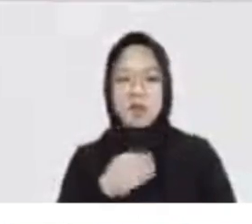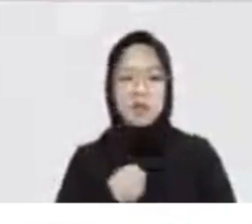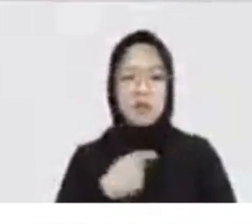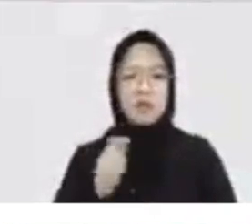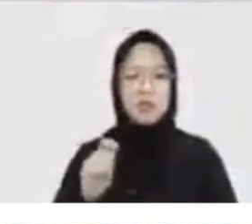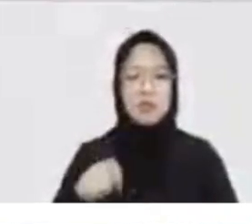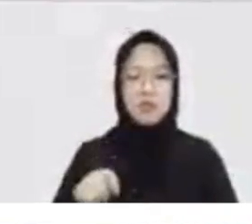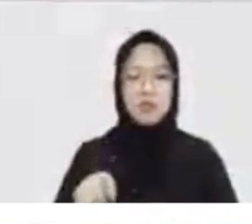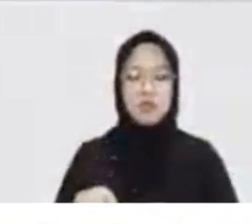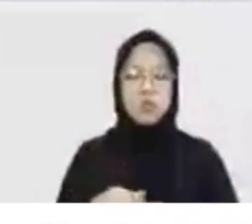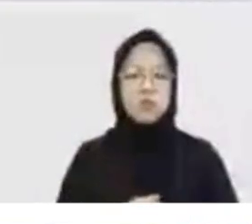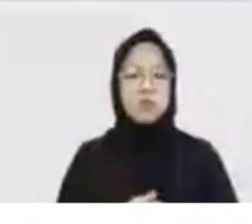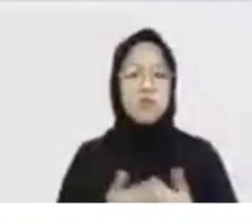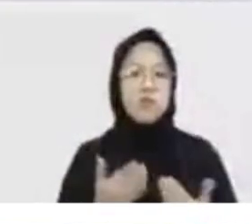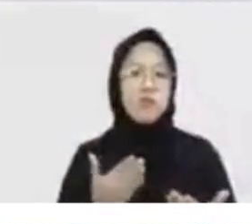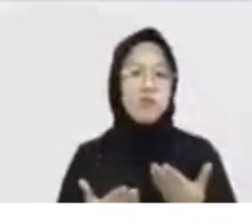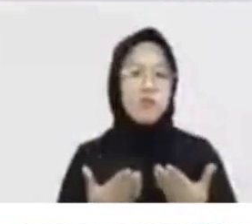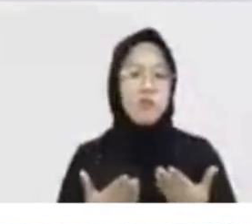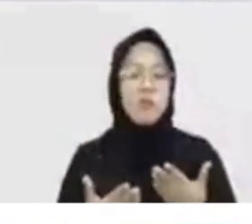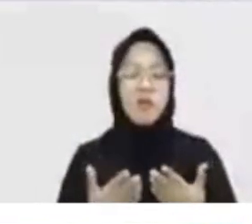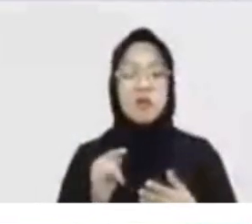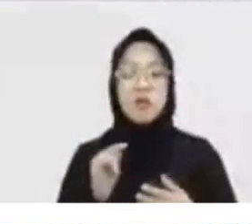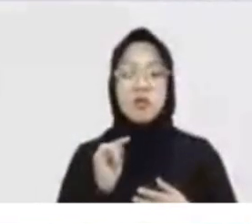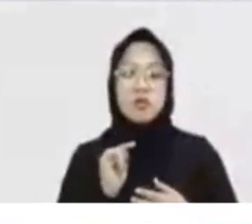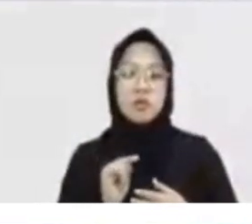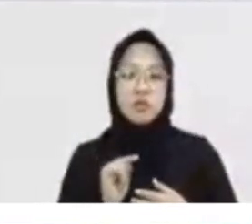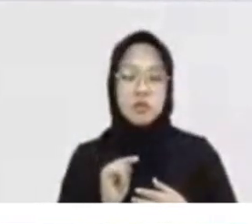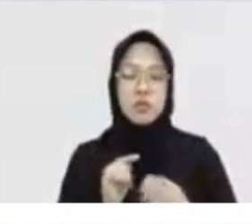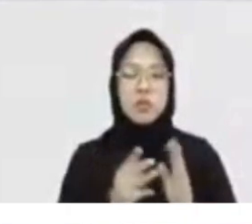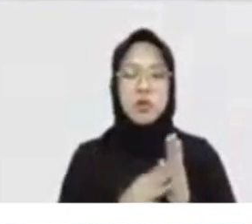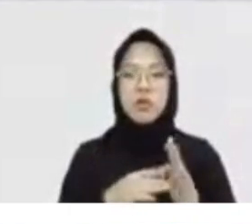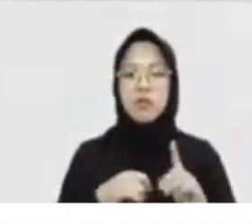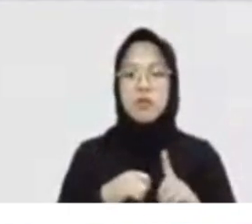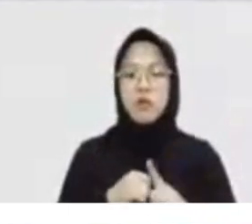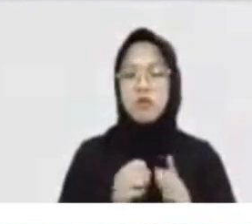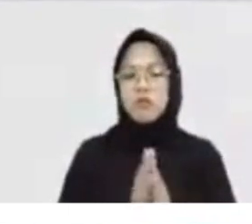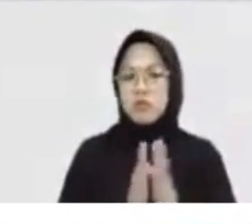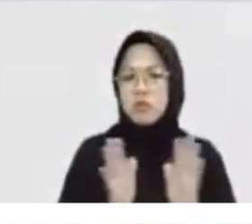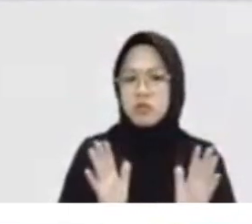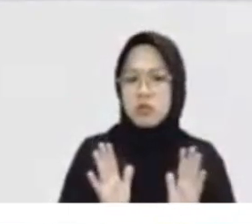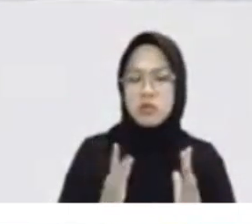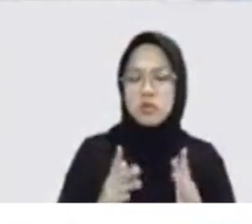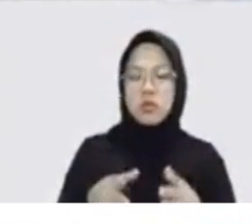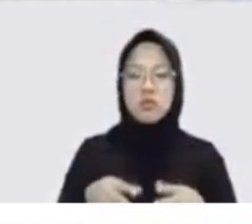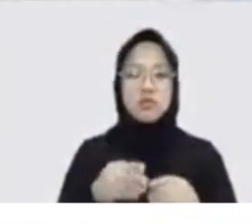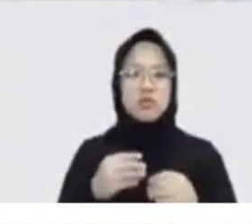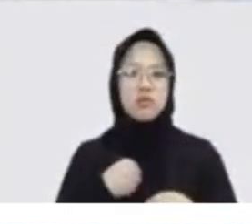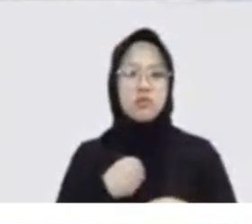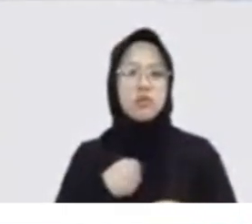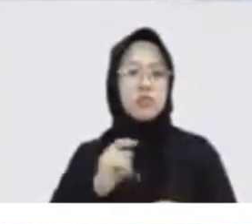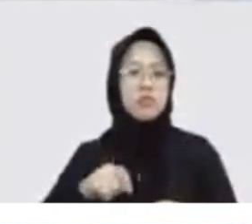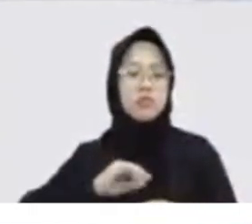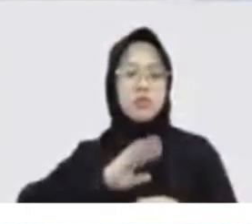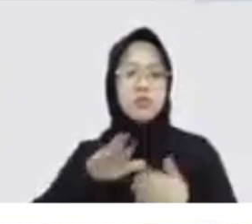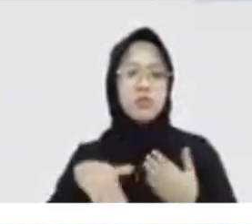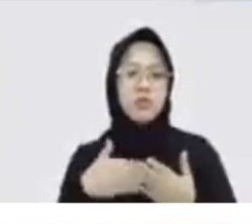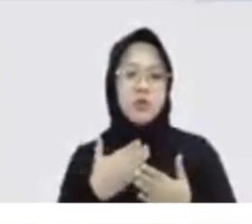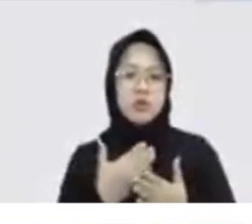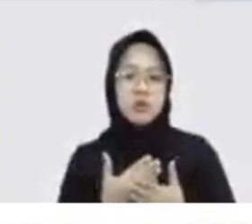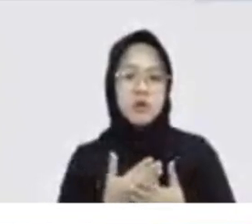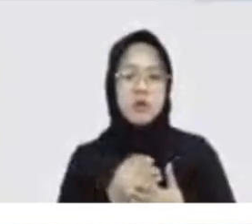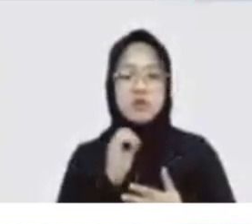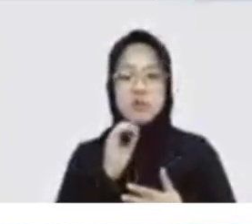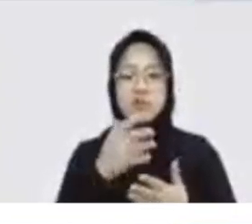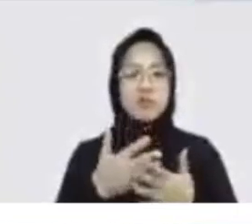menimbang berdasarkan pertimbangan tersebut di atas men mahkamah dalil pemohon tidak berasal men hukum untuk seluruhnya 3.14 dianggap diucapkan